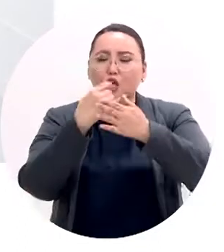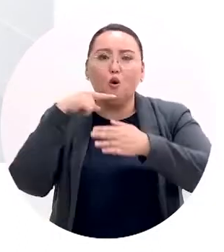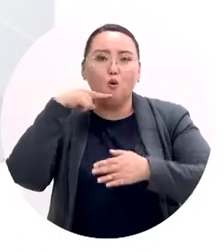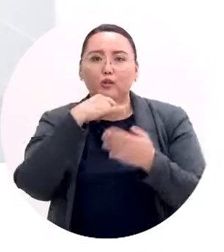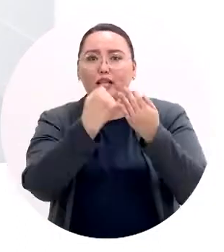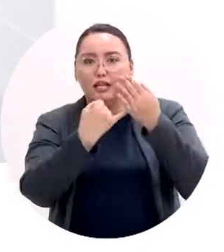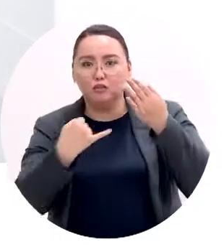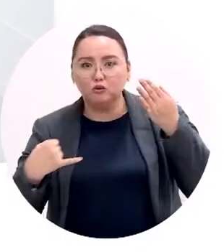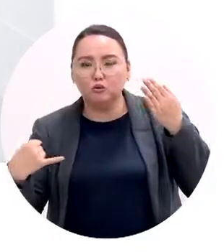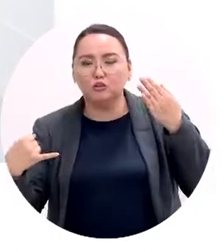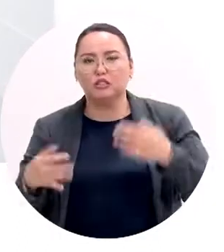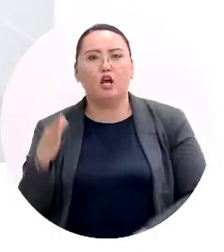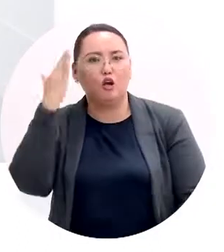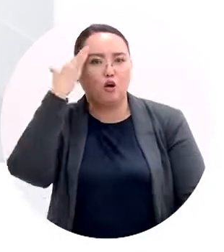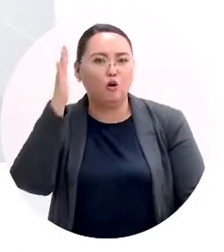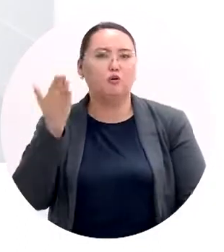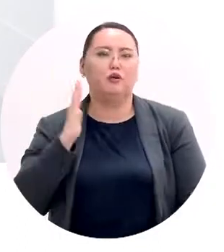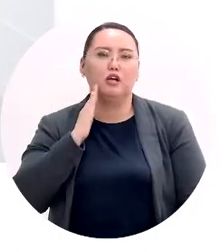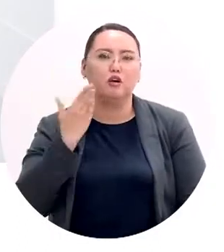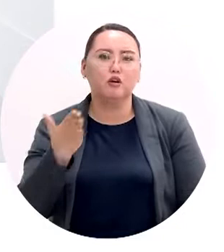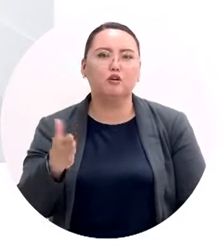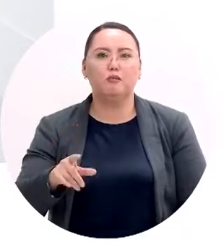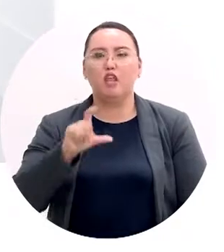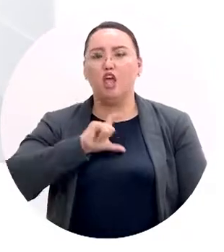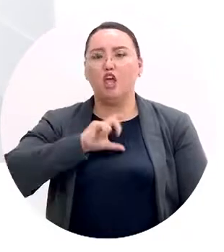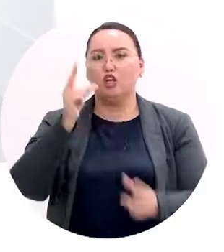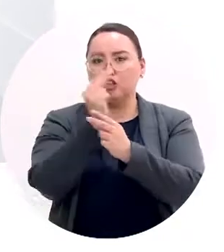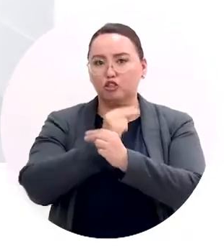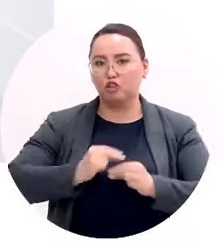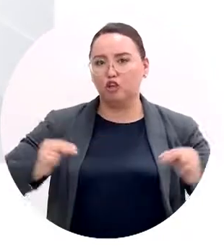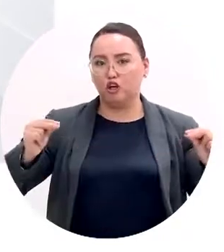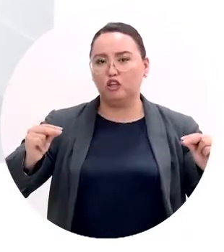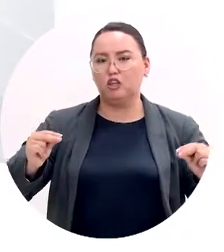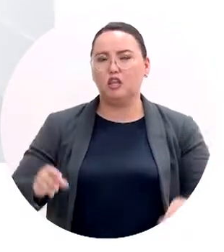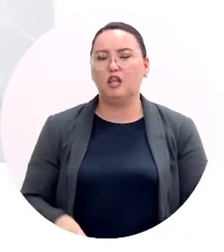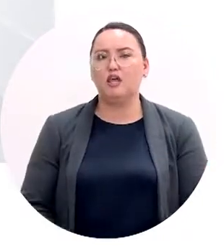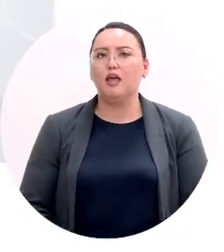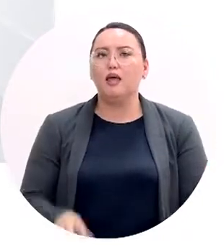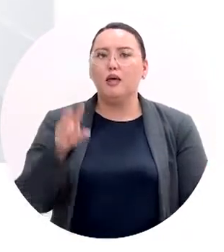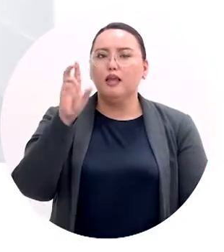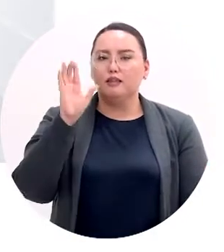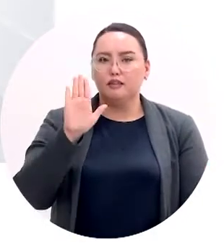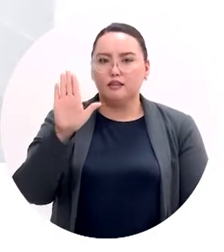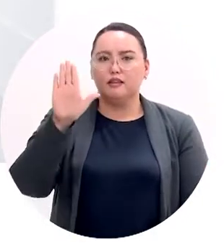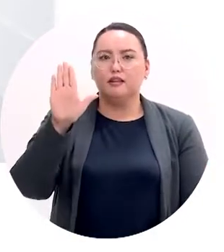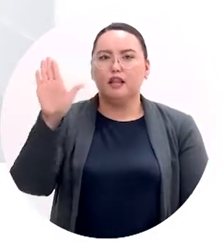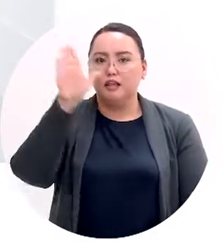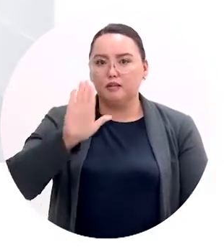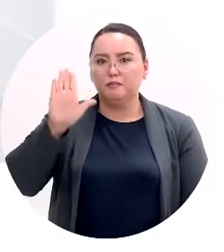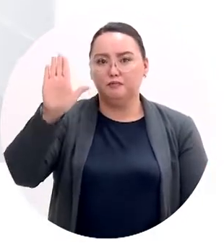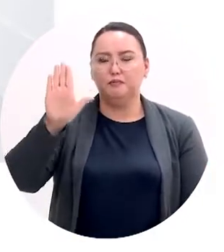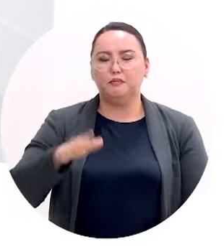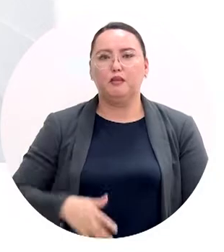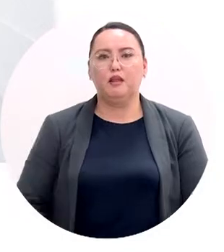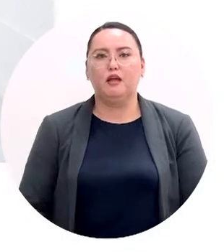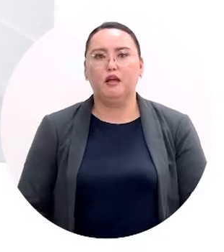минь өвгд дээдсийн минь өнөд төссөн эрх чөлөөний маань эрхэмсэг бэлэх тэмдэг ард Монголын минь